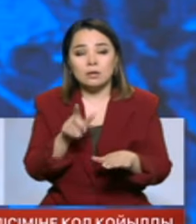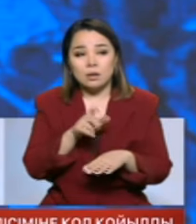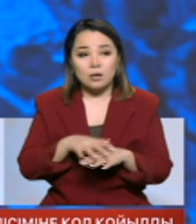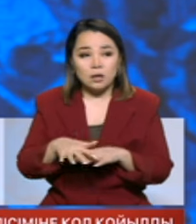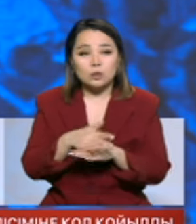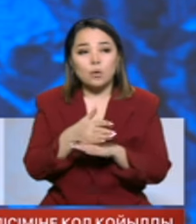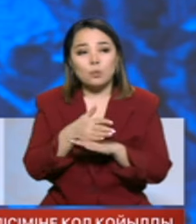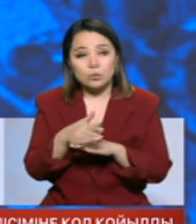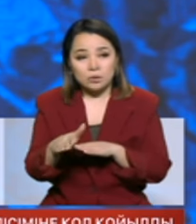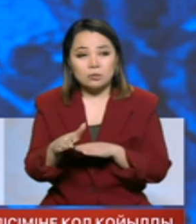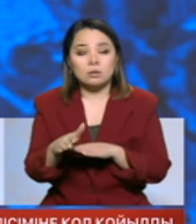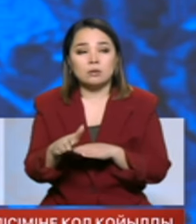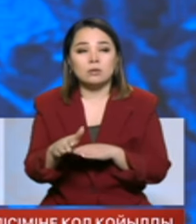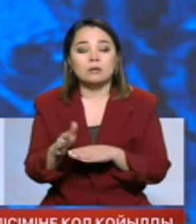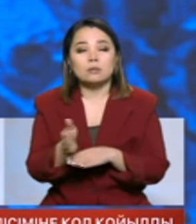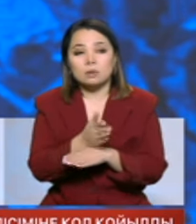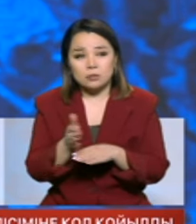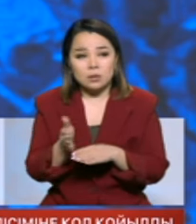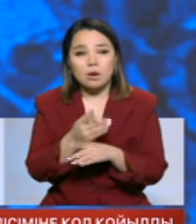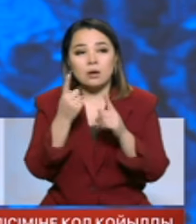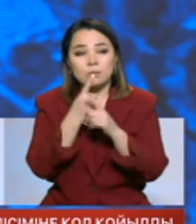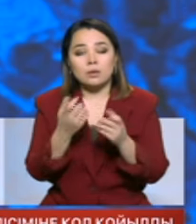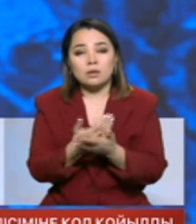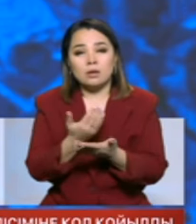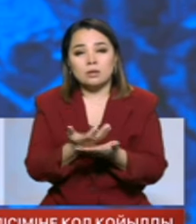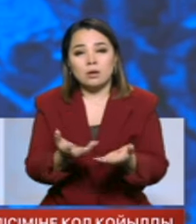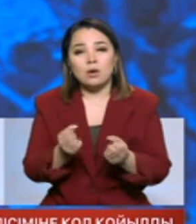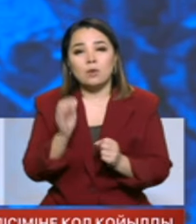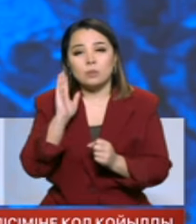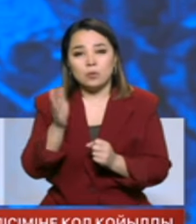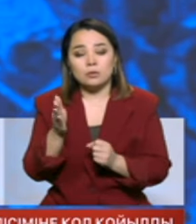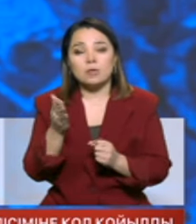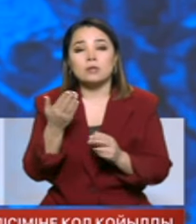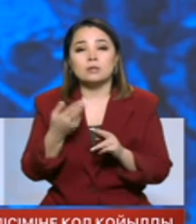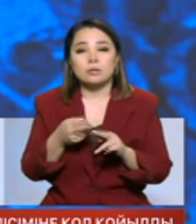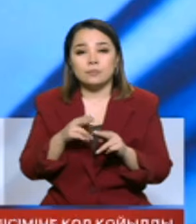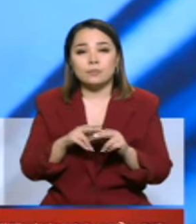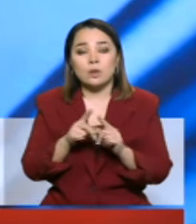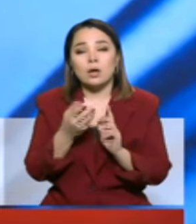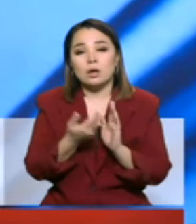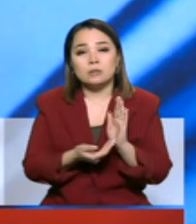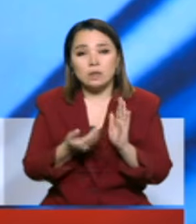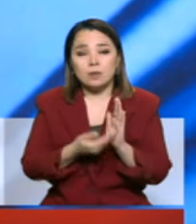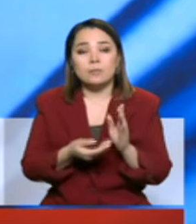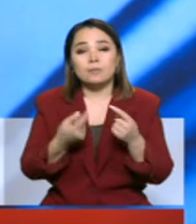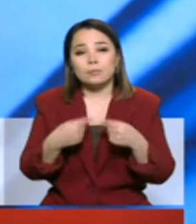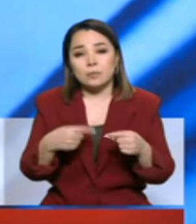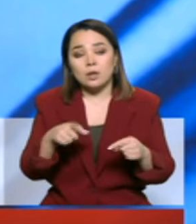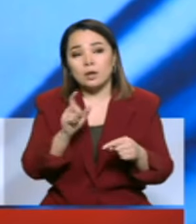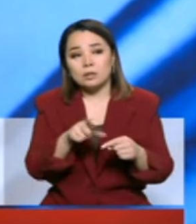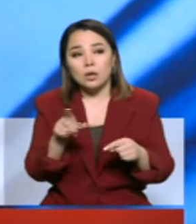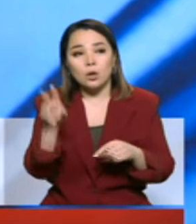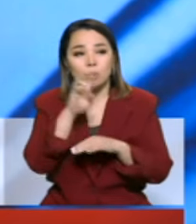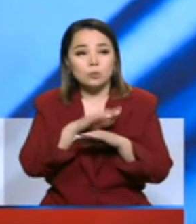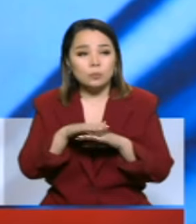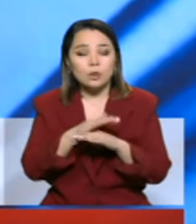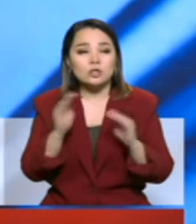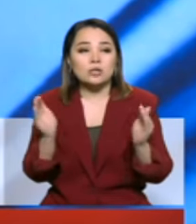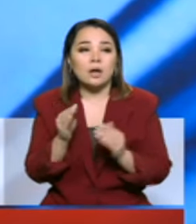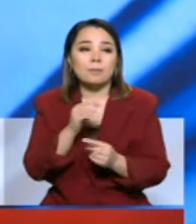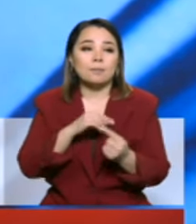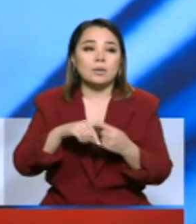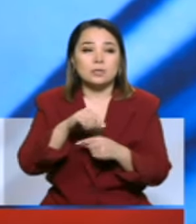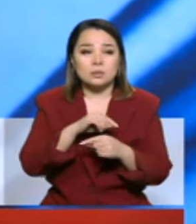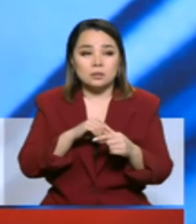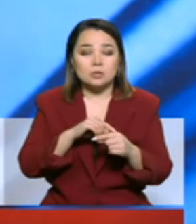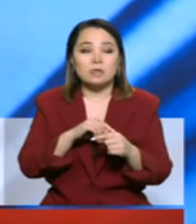халықтың бөлігі бойынша ақпаратты аламыз. Жандос мырза, енді сарапшылардың кейбірі үкімет шағын